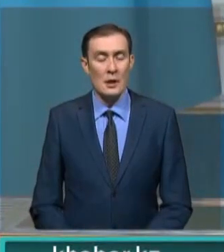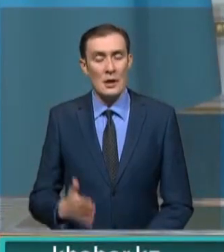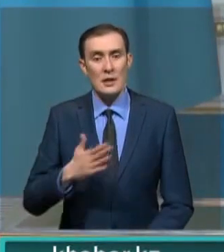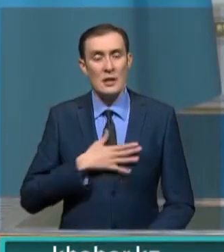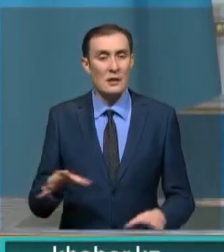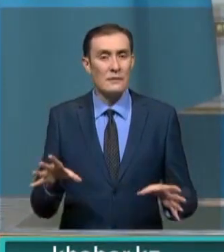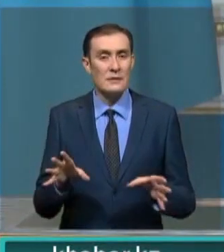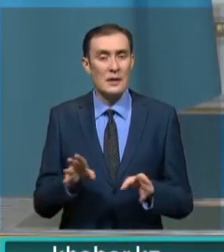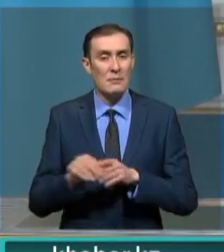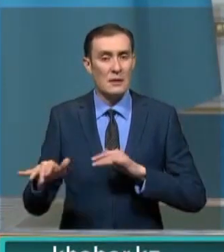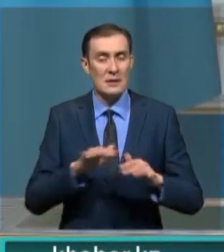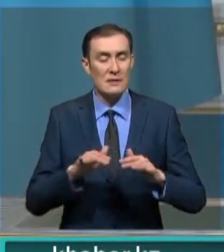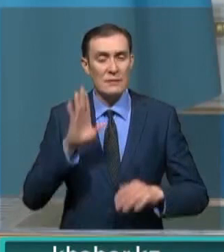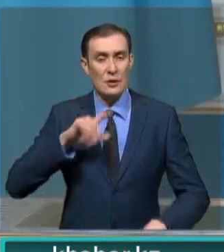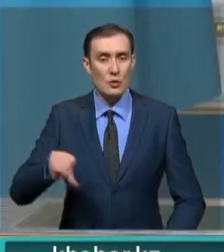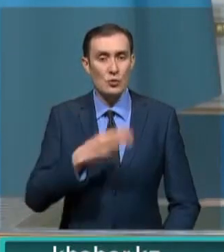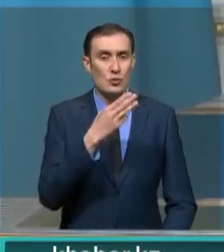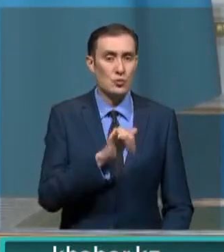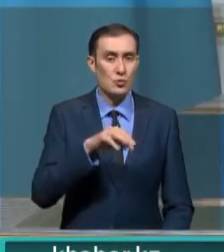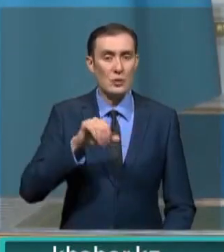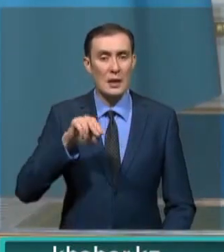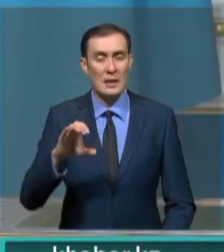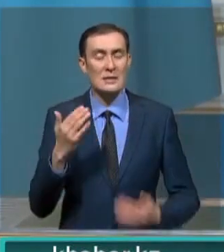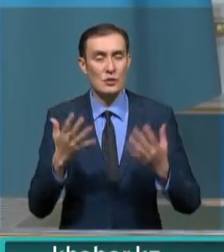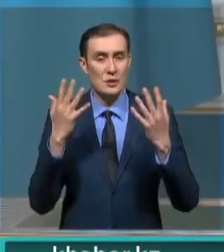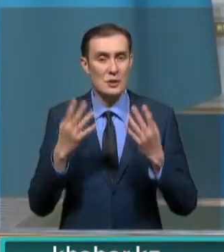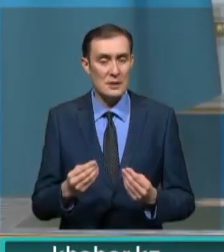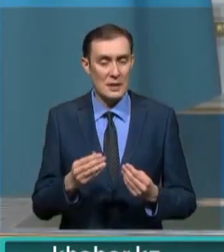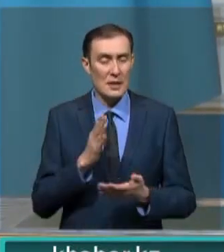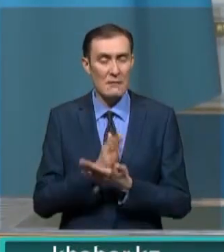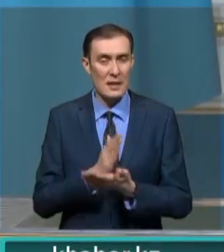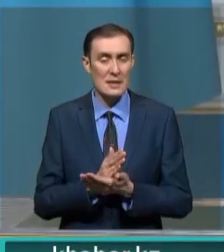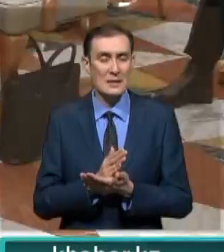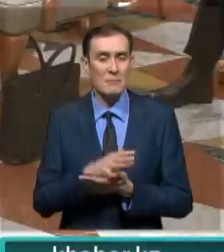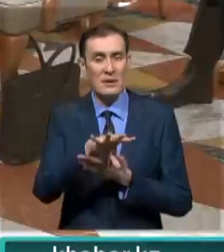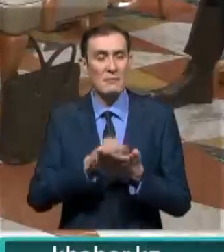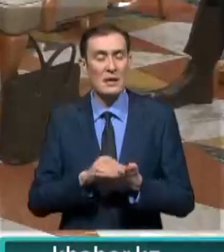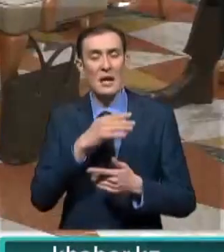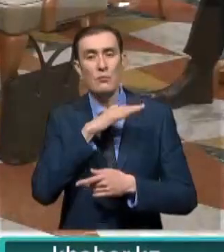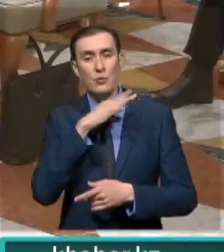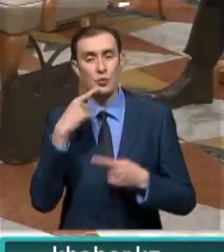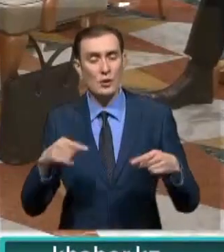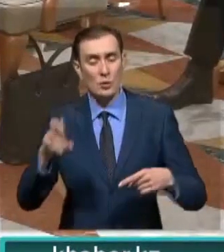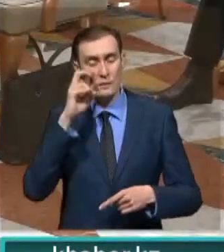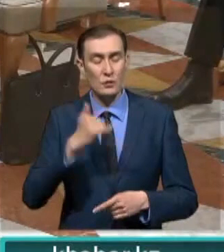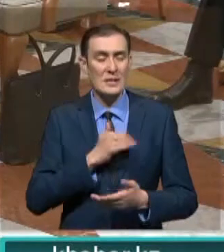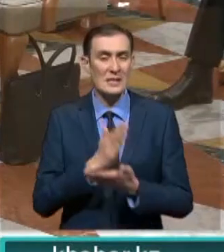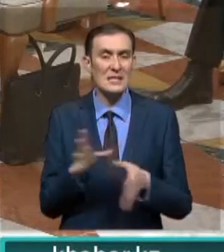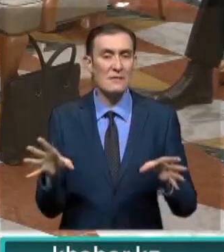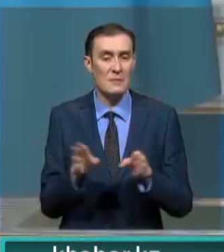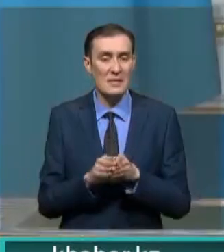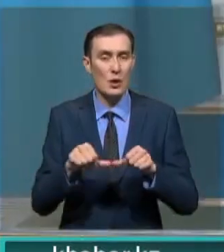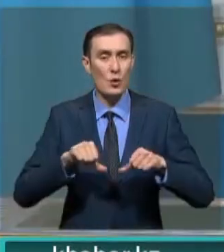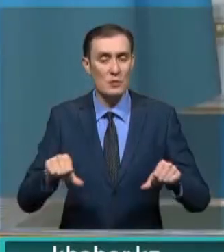Наше взаимодействие по бассейнам рек Шу и Талас на сегодняшний день является примером для многих стран. У нас действует